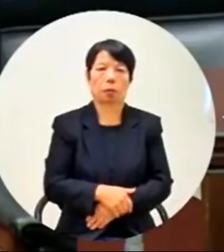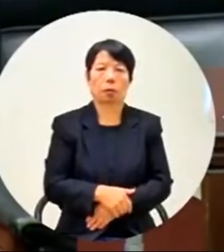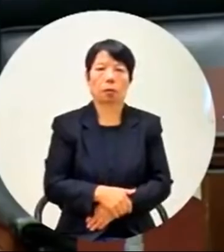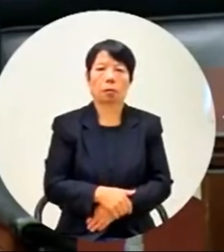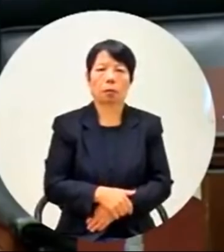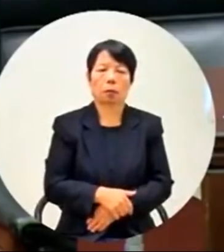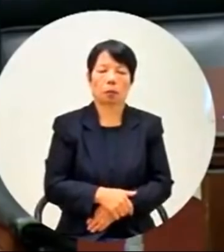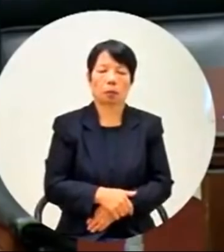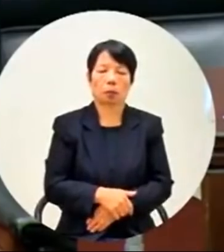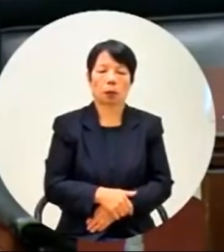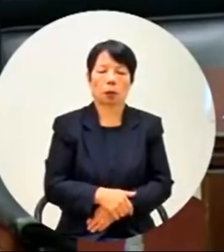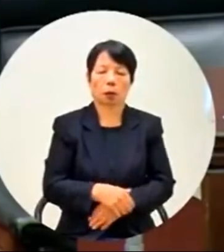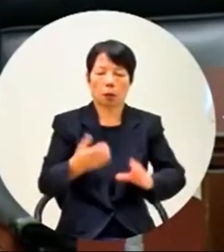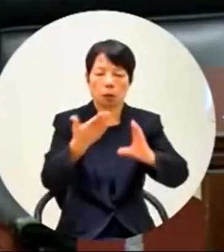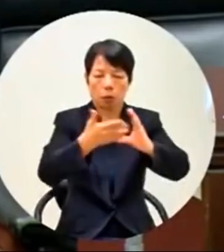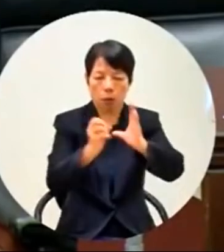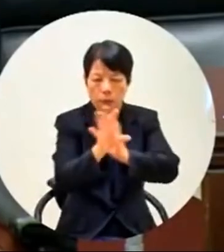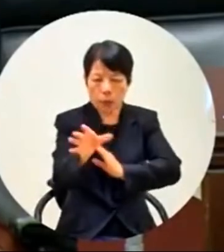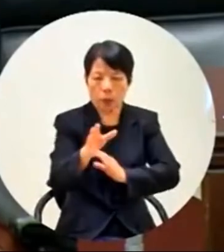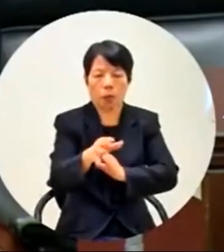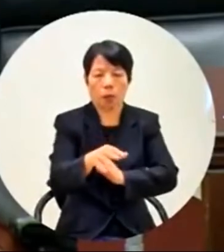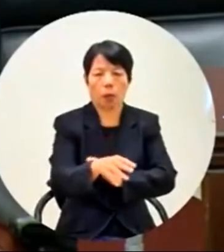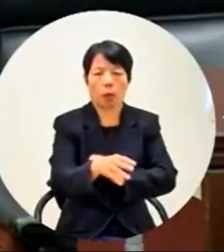新闻报的多好听啊，